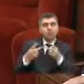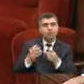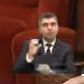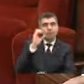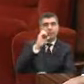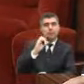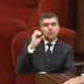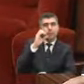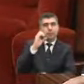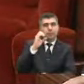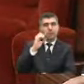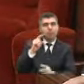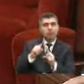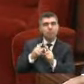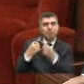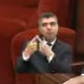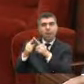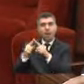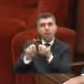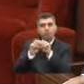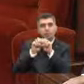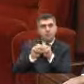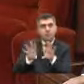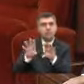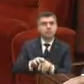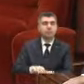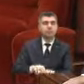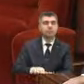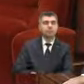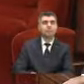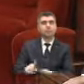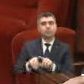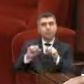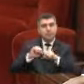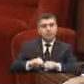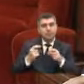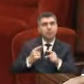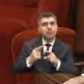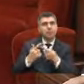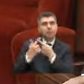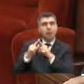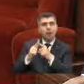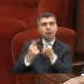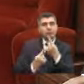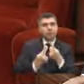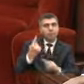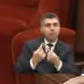ديال النتائج وبينات مجموعة الشروط اللي خصنا نستجبوا لها بما فيها مقاربة شمولية مبنية على